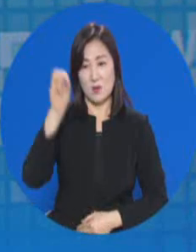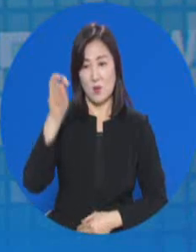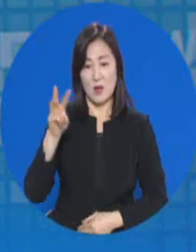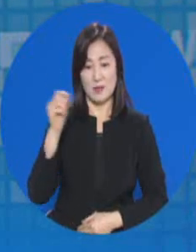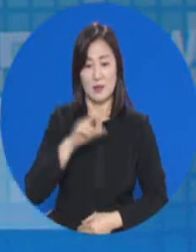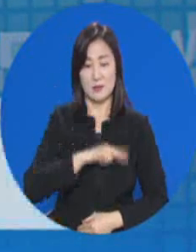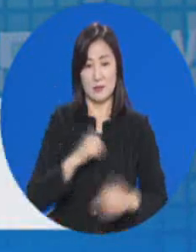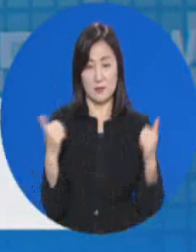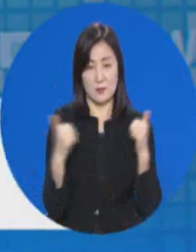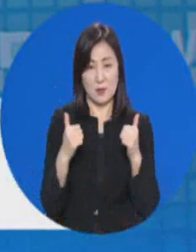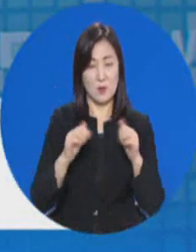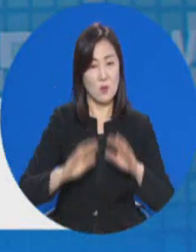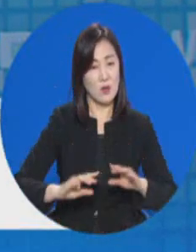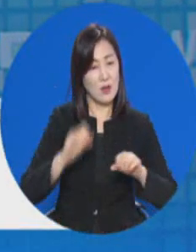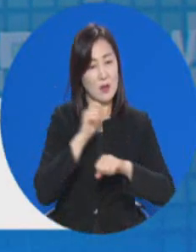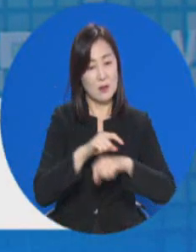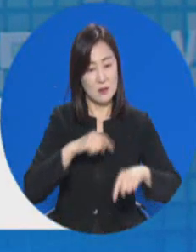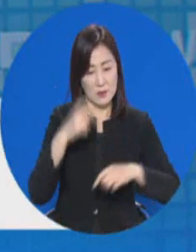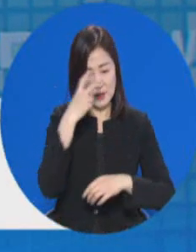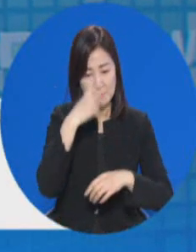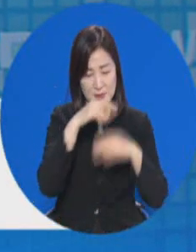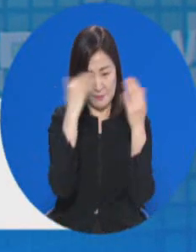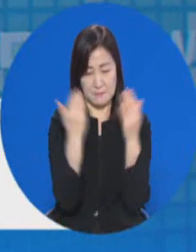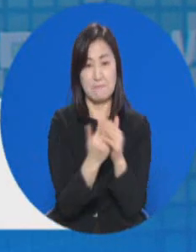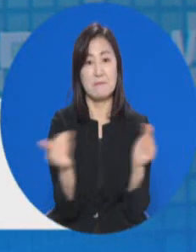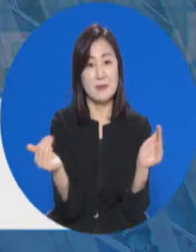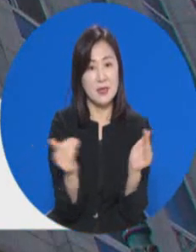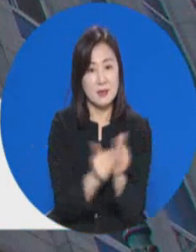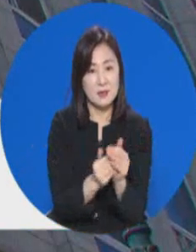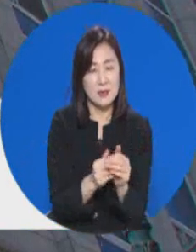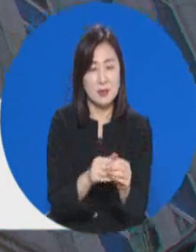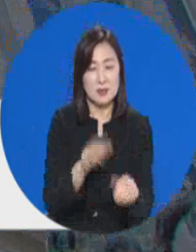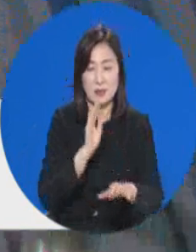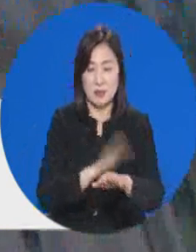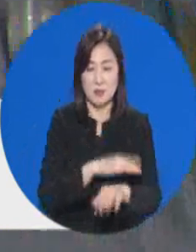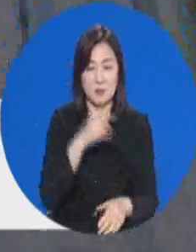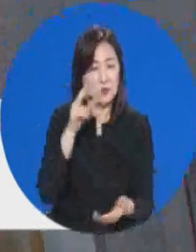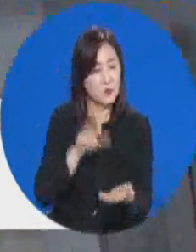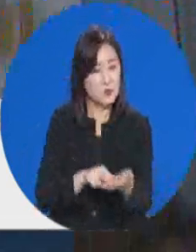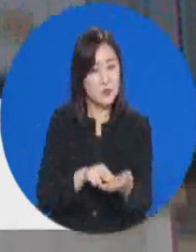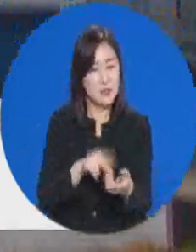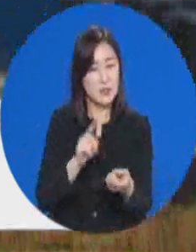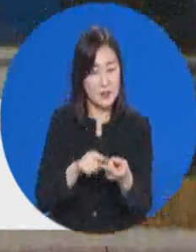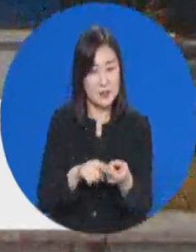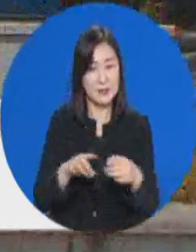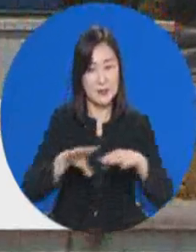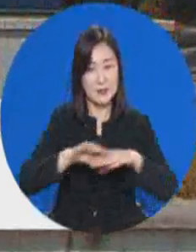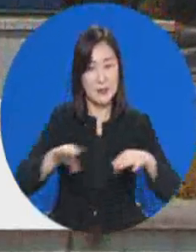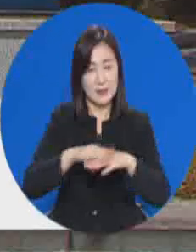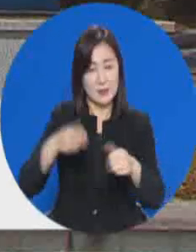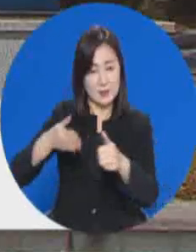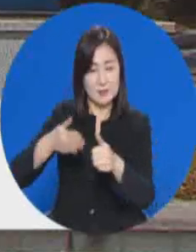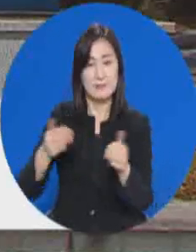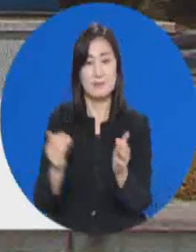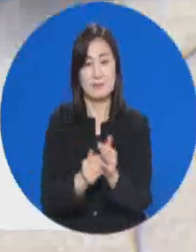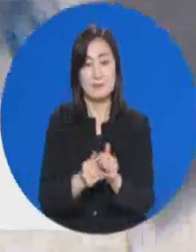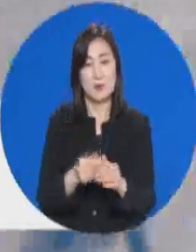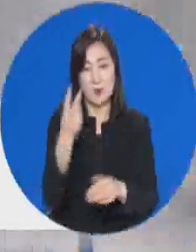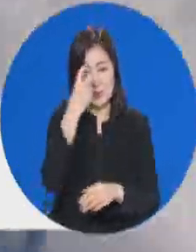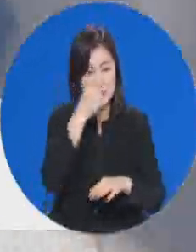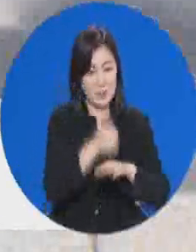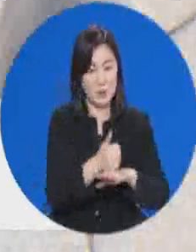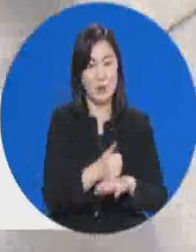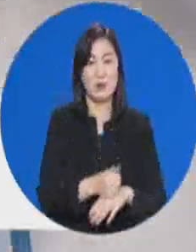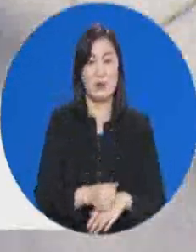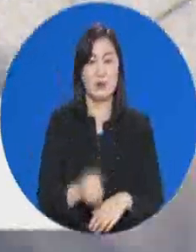광양시의회가 올해 행정사무감사를 마무리하고 지적사항에 대한 개선을 요구했습니다. 의회는 이번 감사에서 광양